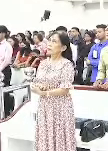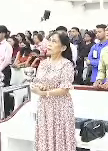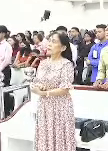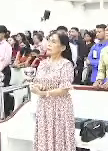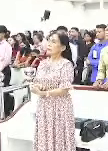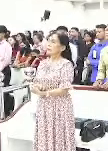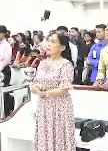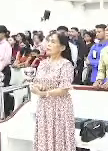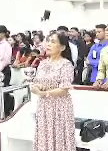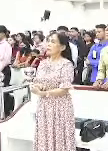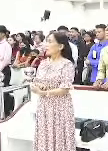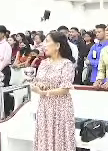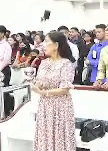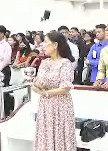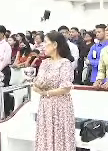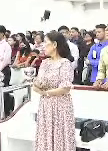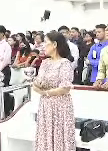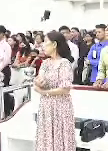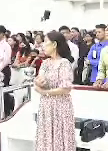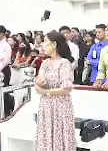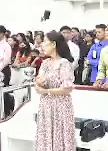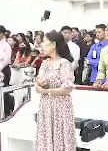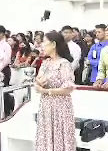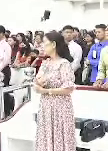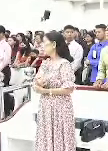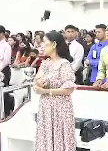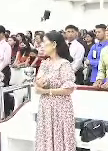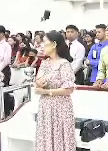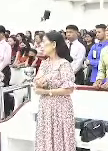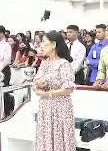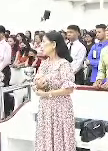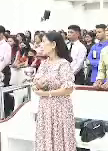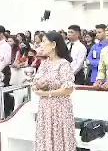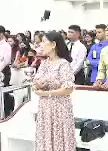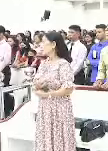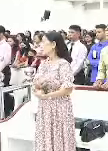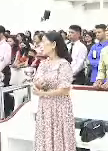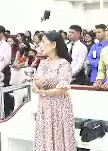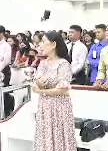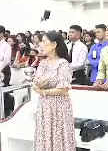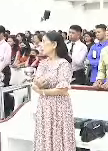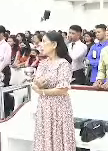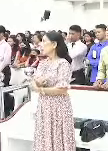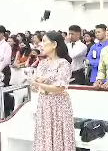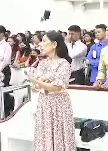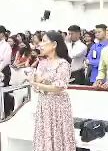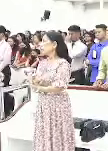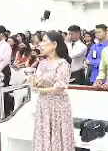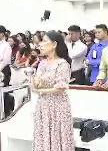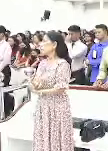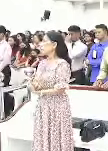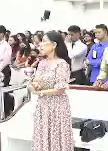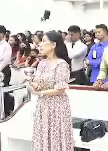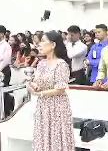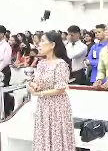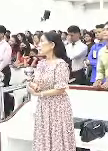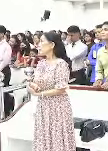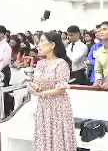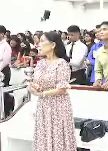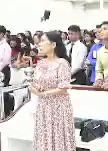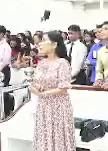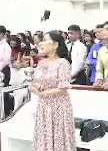sinasabi ko lagi sa kanila o yun pag pinaso ko i-enjoy ko see pag pinasok ko